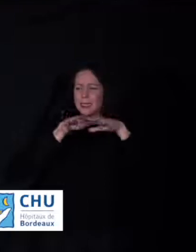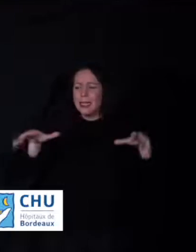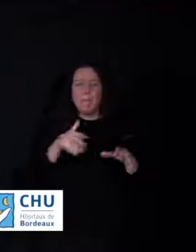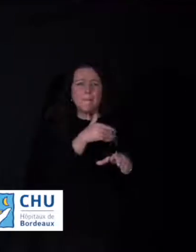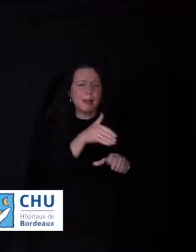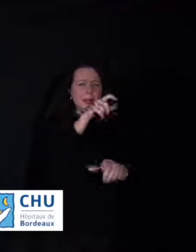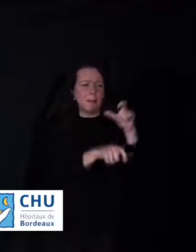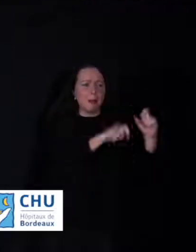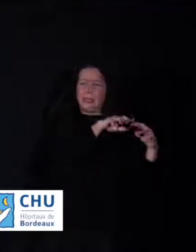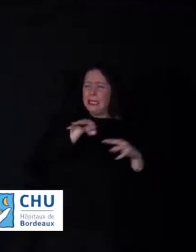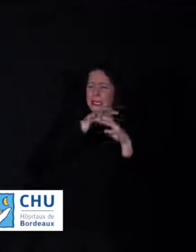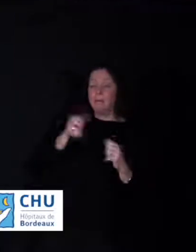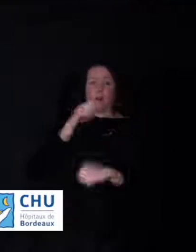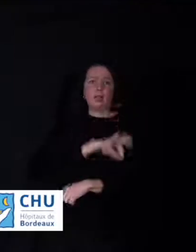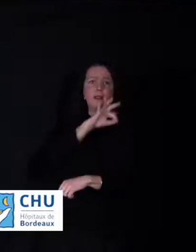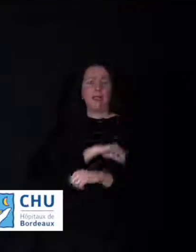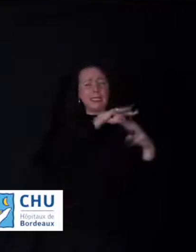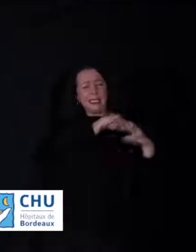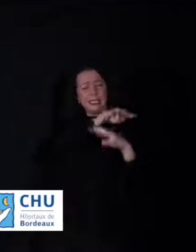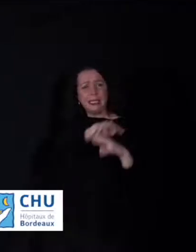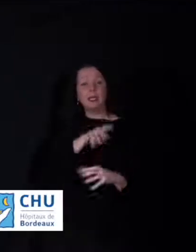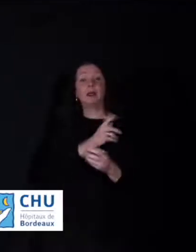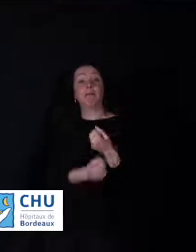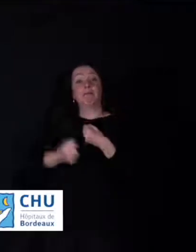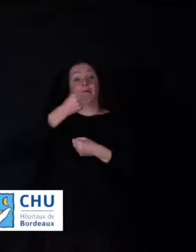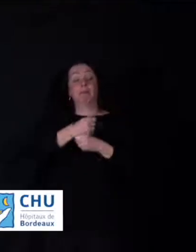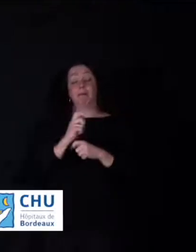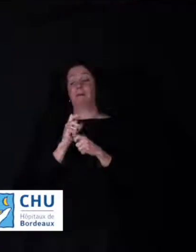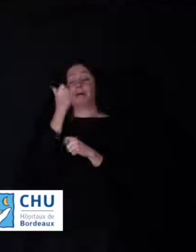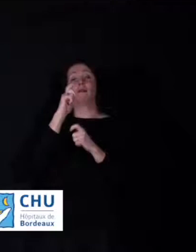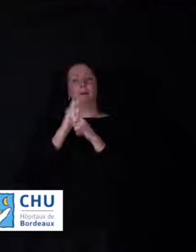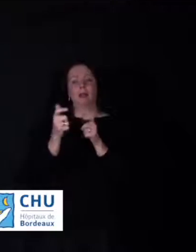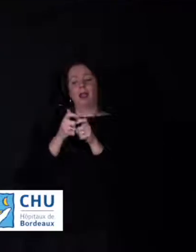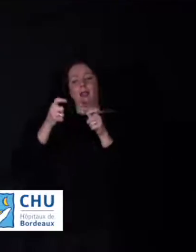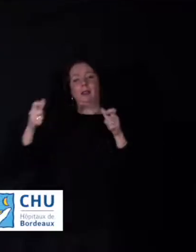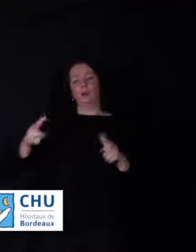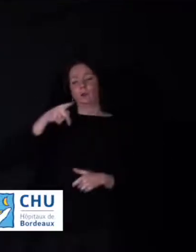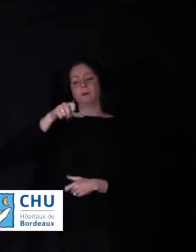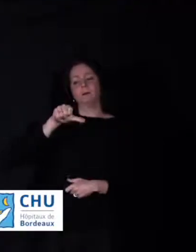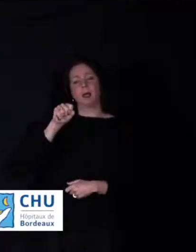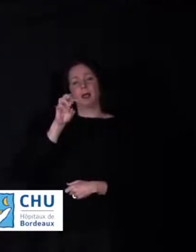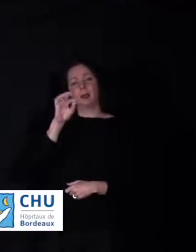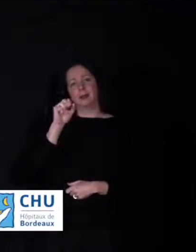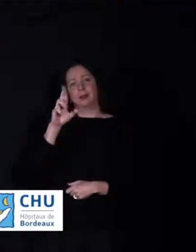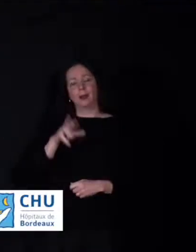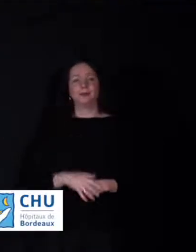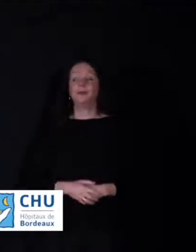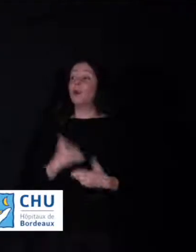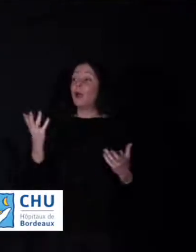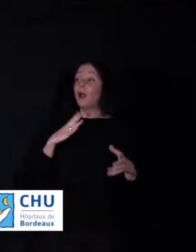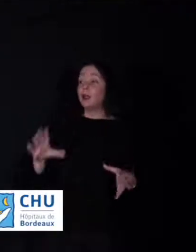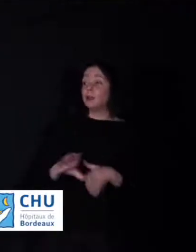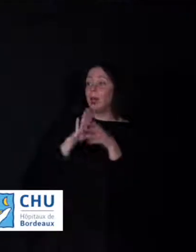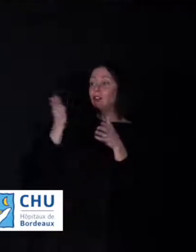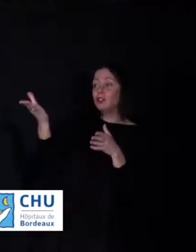faire vacciner et on crée très vite le fameux Institut Pasteur. Alors voilà quelques iconographies pour illustrer